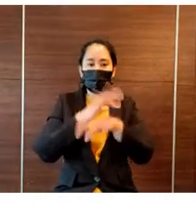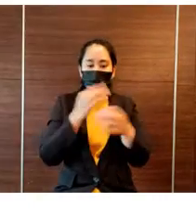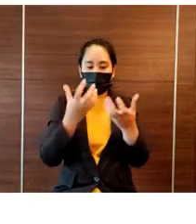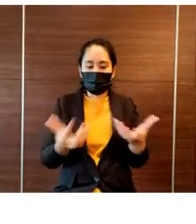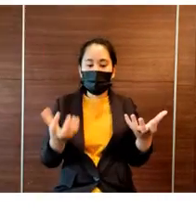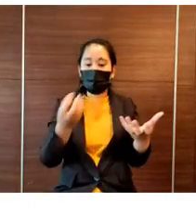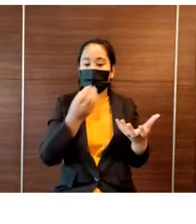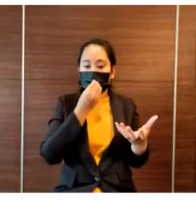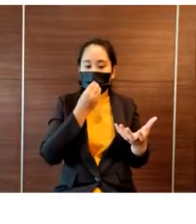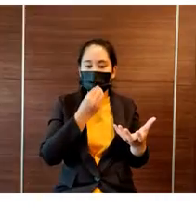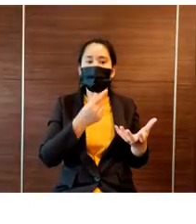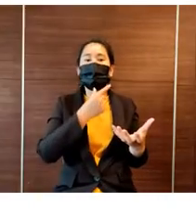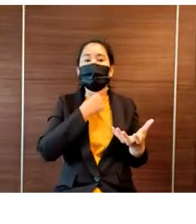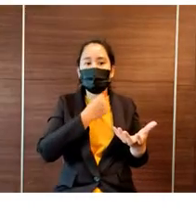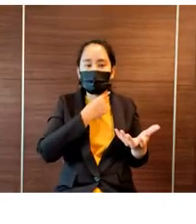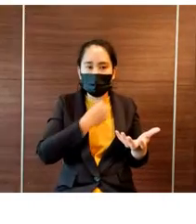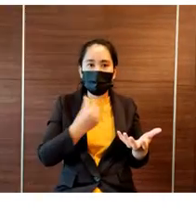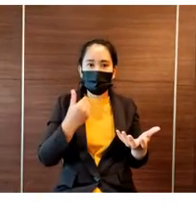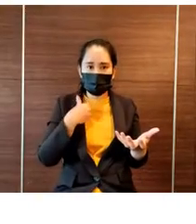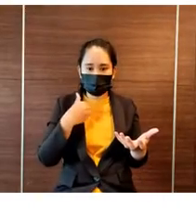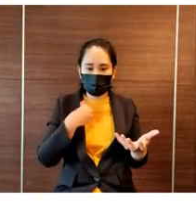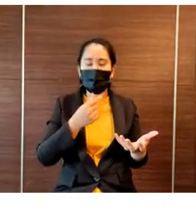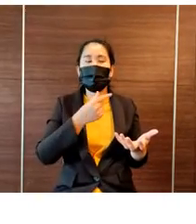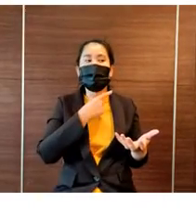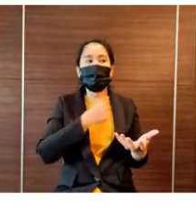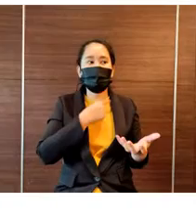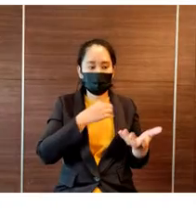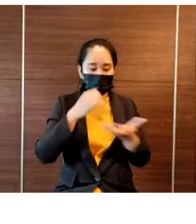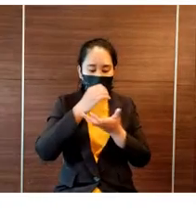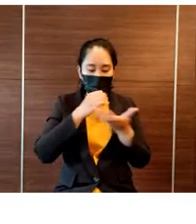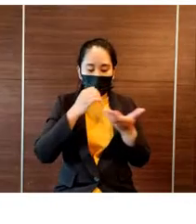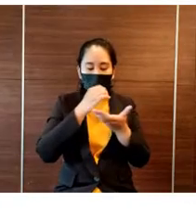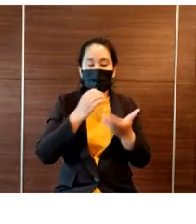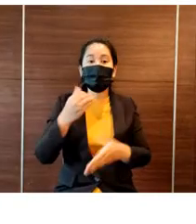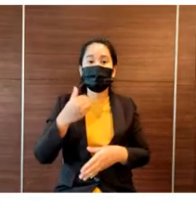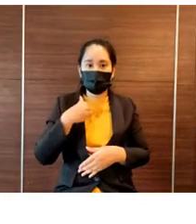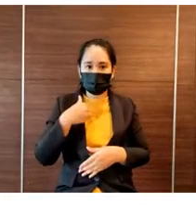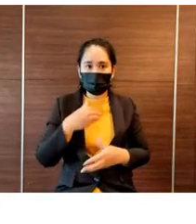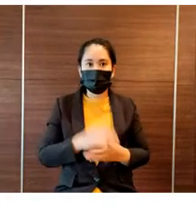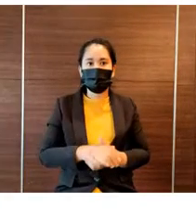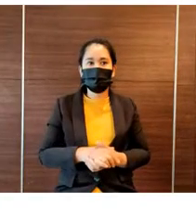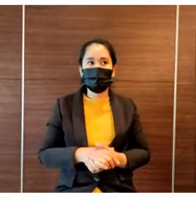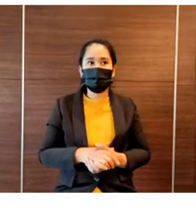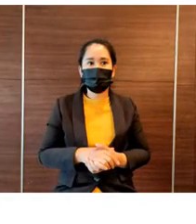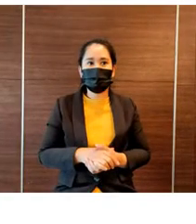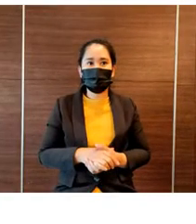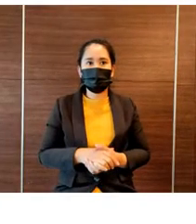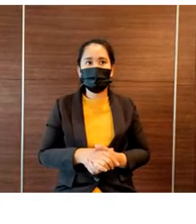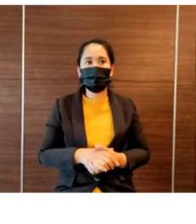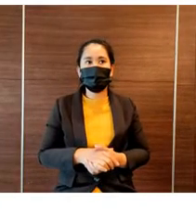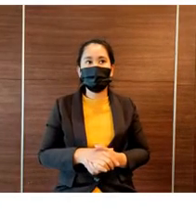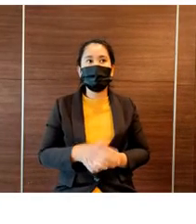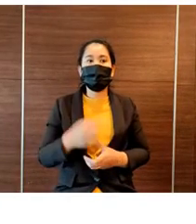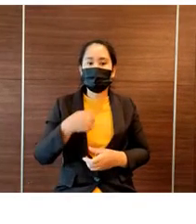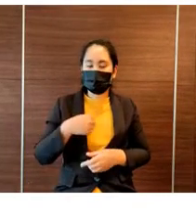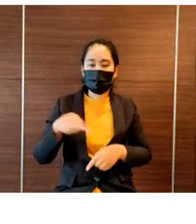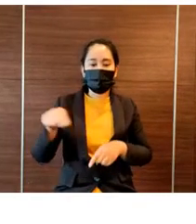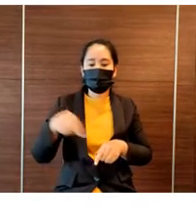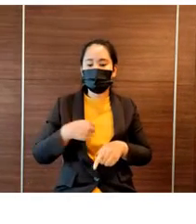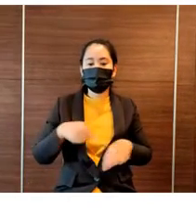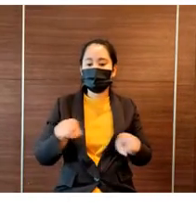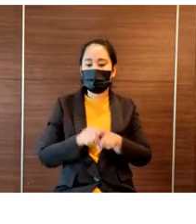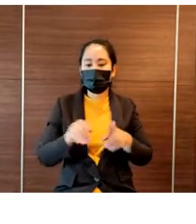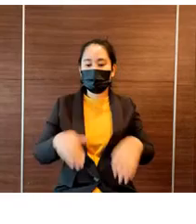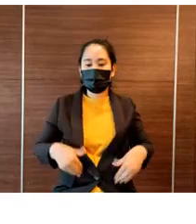ารน่ะยังไงก็หิวไม่ถึงเวลามึงก็หิวมึงก็กินข้าวไม่ใช่หมากินขี้กูกับมึงเป็นสิ่งมีชีวิตมันเหมือน